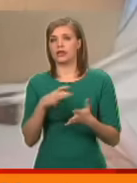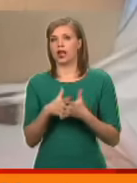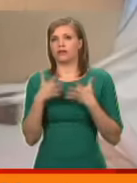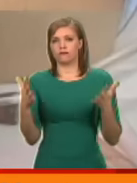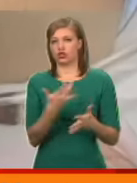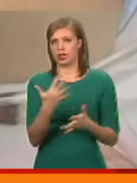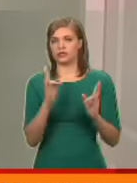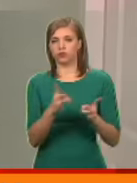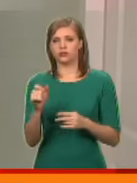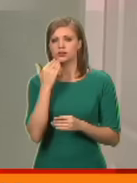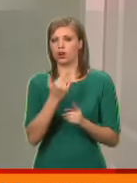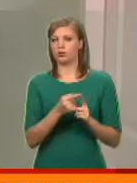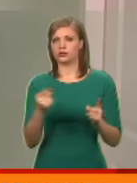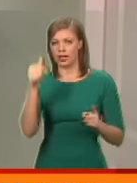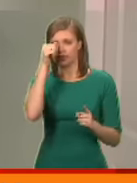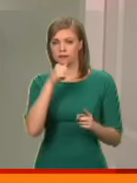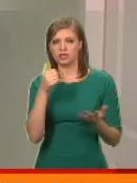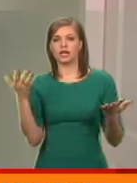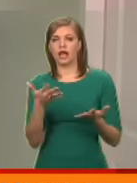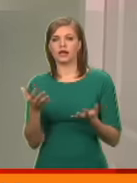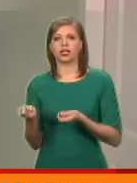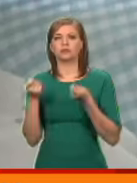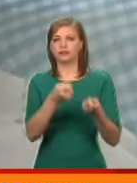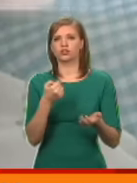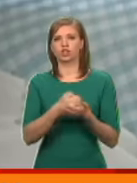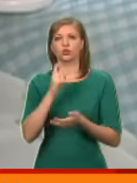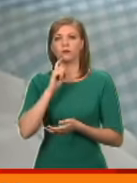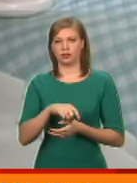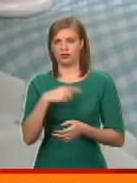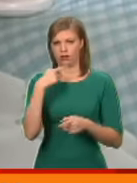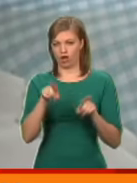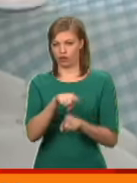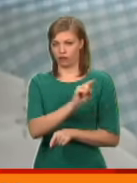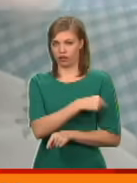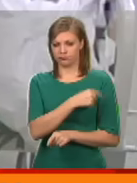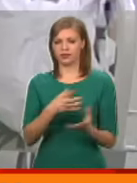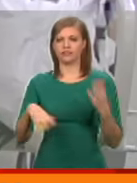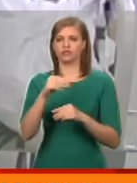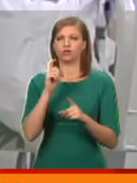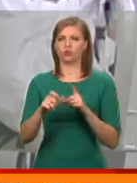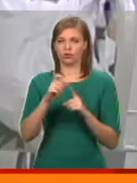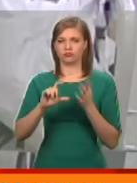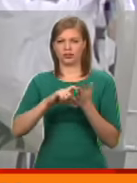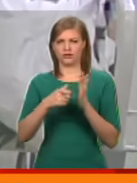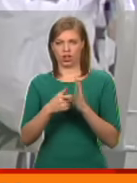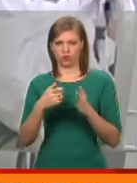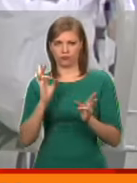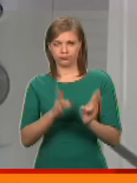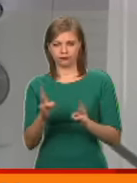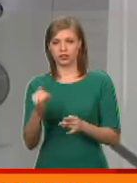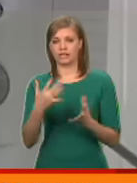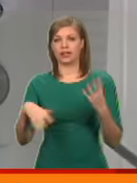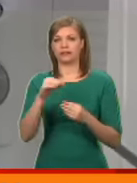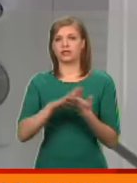кількість постраждалих за останні місяці, яких привезли до Вінниці, кажуть медики. Усі з кульовими і скалковими пораненнями. Нині